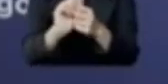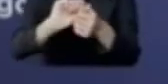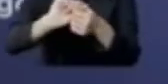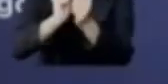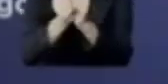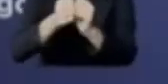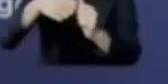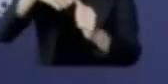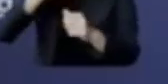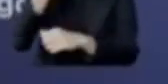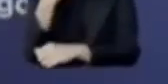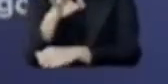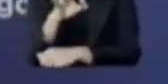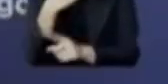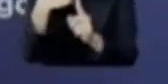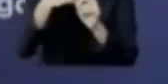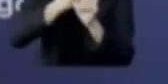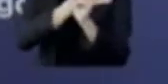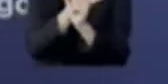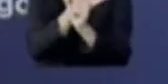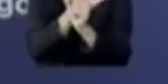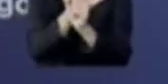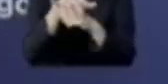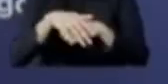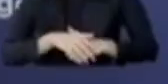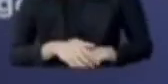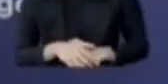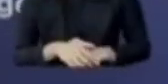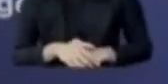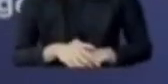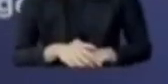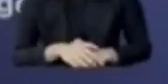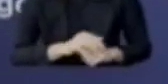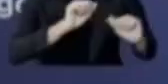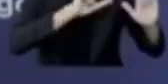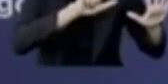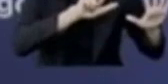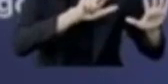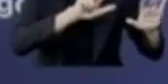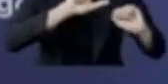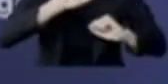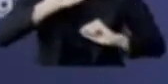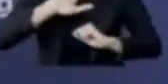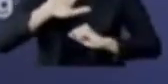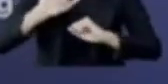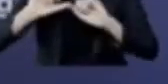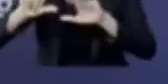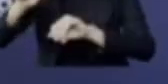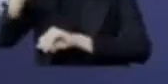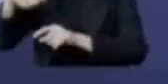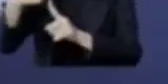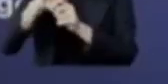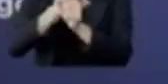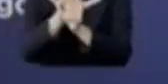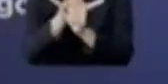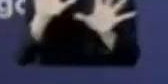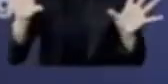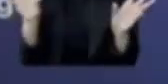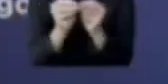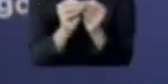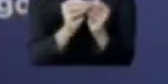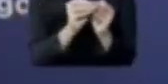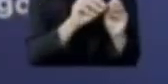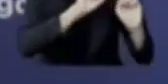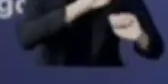baru, konfirmasi COVID-19 sebanyak 857 orang, sehingga totalnya